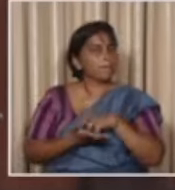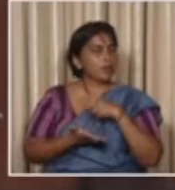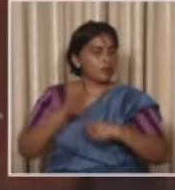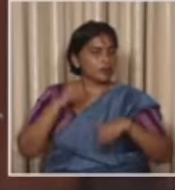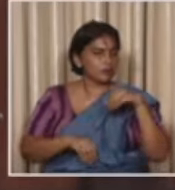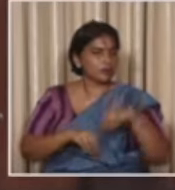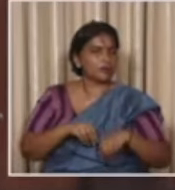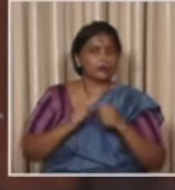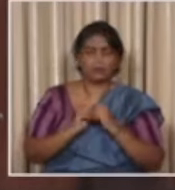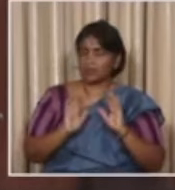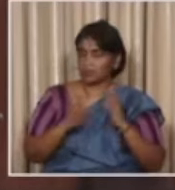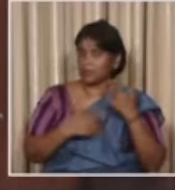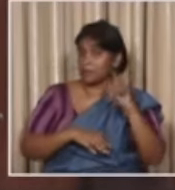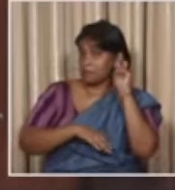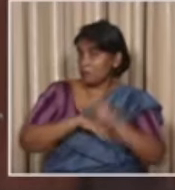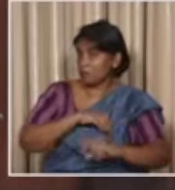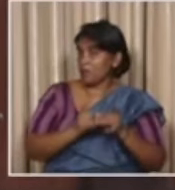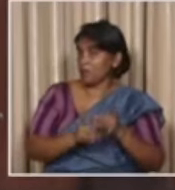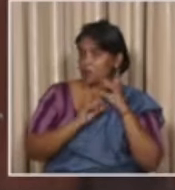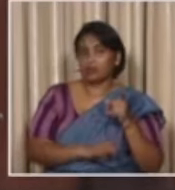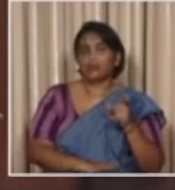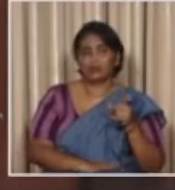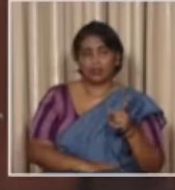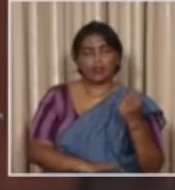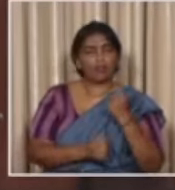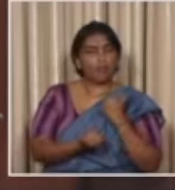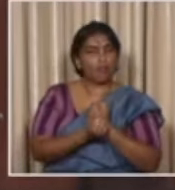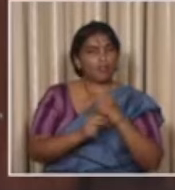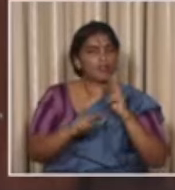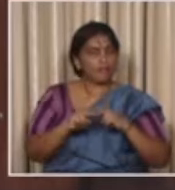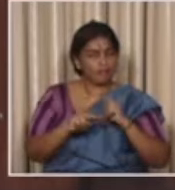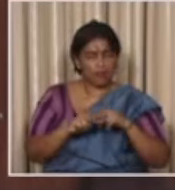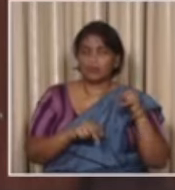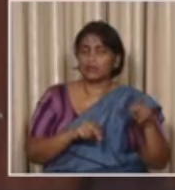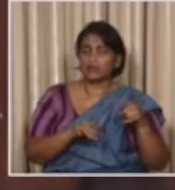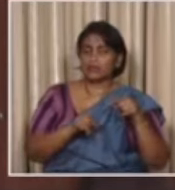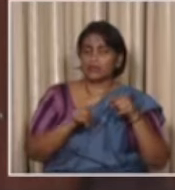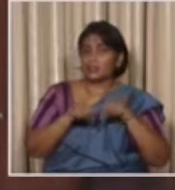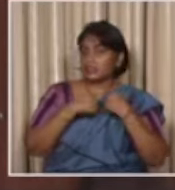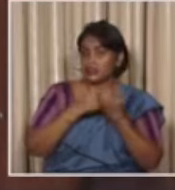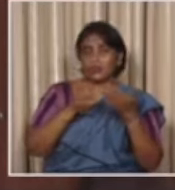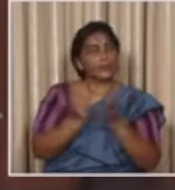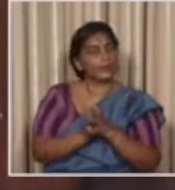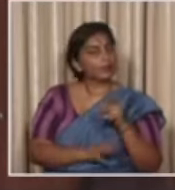මේ ප්‍රහාරය මේ ඇටෑක් එක සිද්ධ මේක ප්ලෑන් කරලා කරපු එකක්. මේ පොලිස් ෆයිස් කෙනෙක් කියලා ට්‍රිපලි ප්ලැටුන් එක්ක සම්බන්ධ පුද්ගලෙක්.